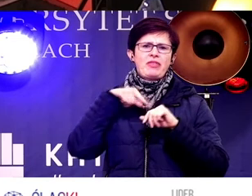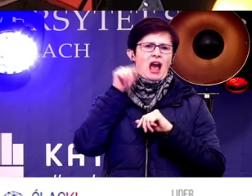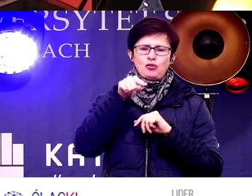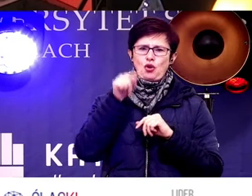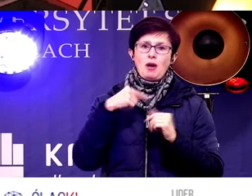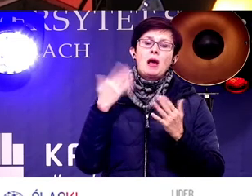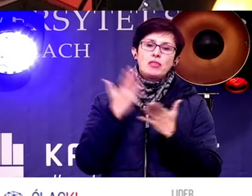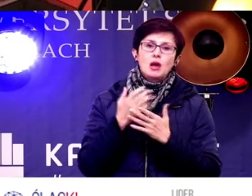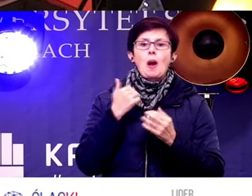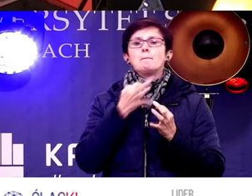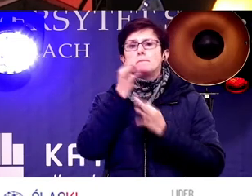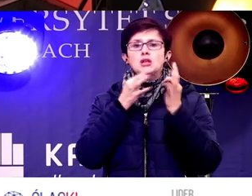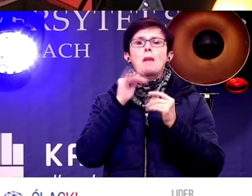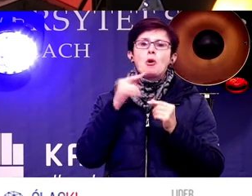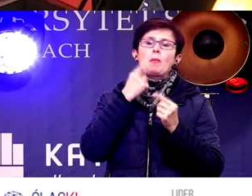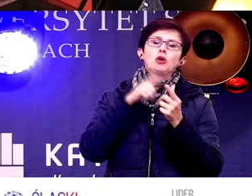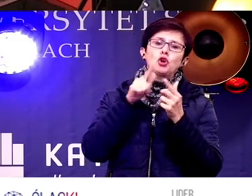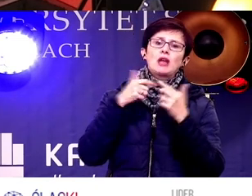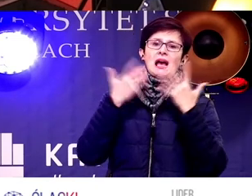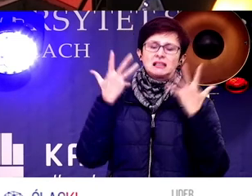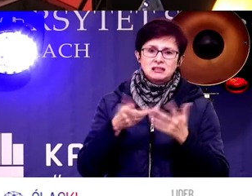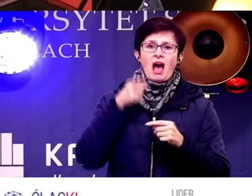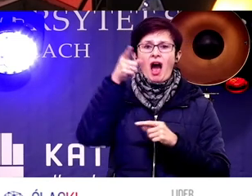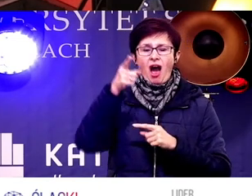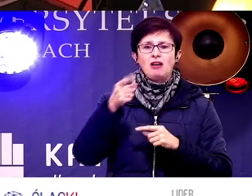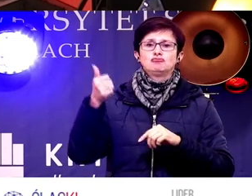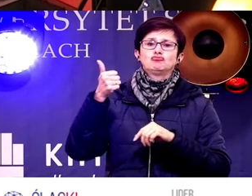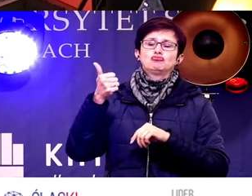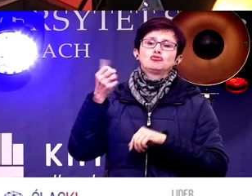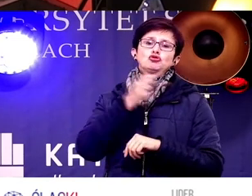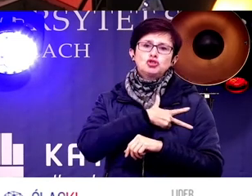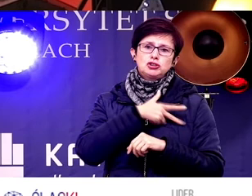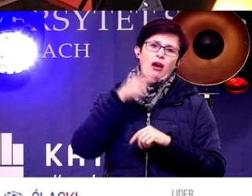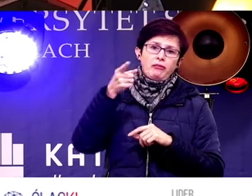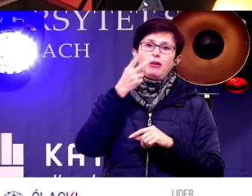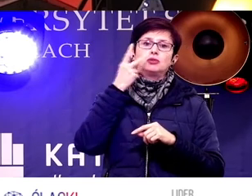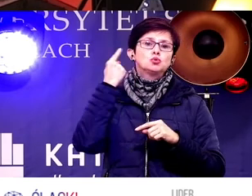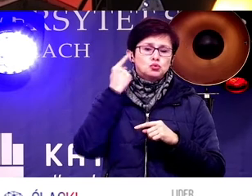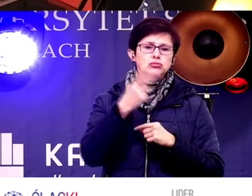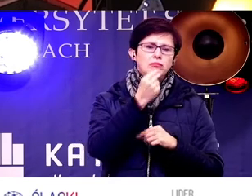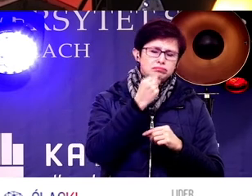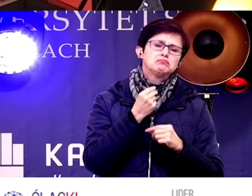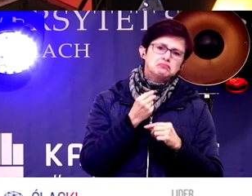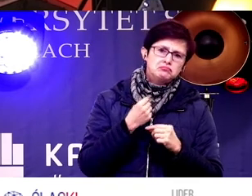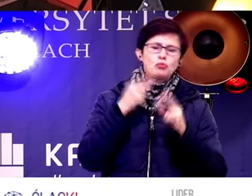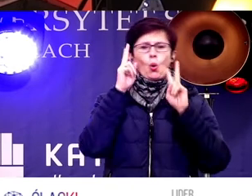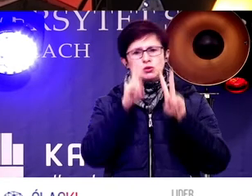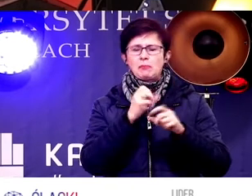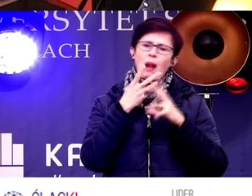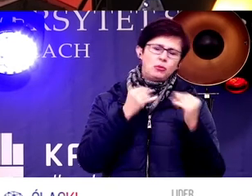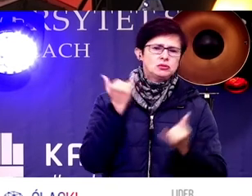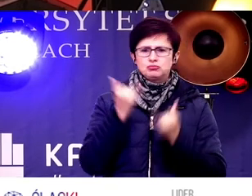tylko sugestie, nic więcej. Natomiast nasi przełożeni nie muszą w ogóle brać pod uwagę tych sugestii, ale biorą właśnie znajomość